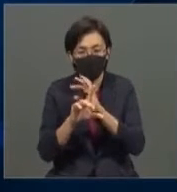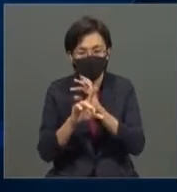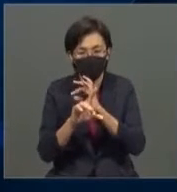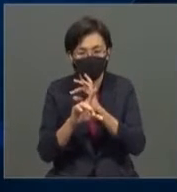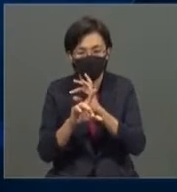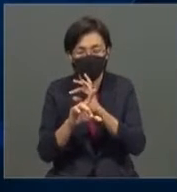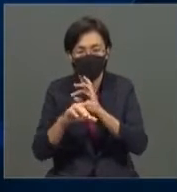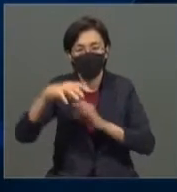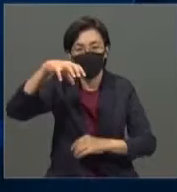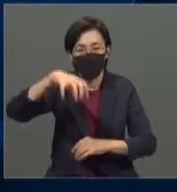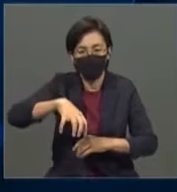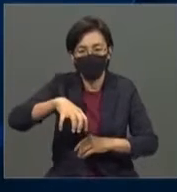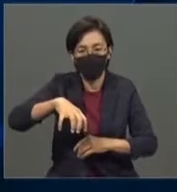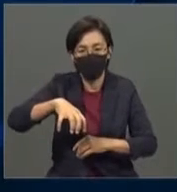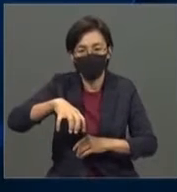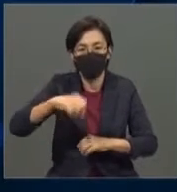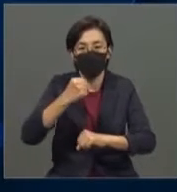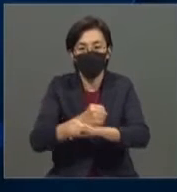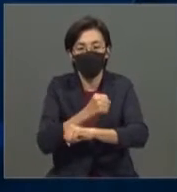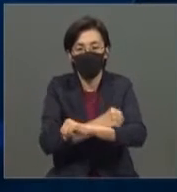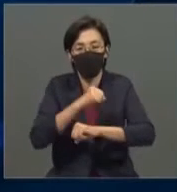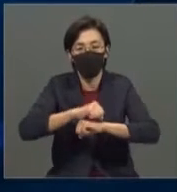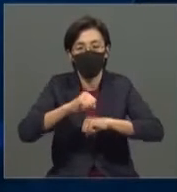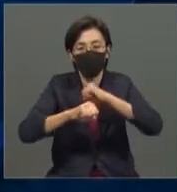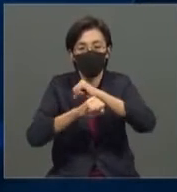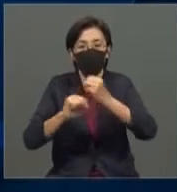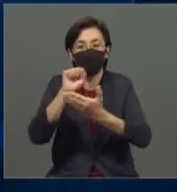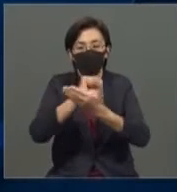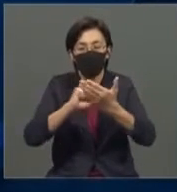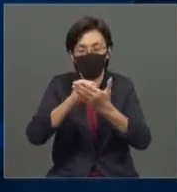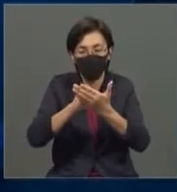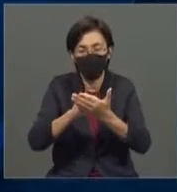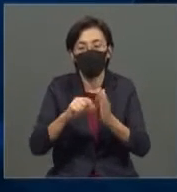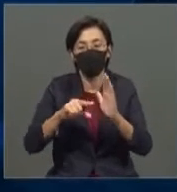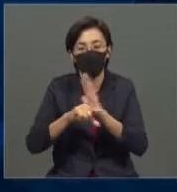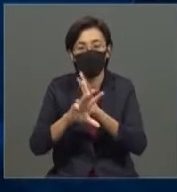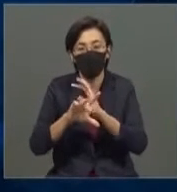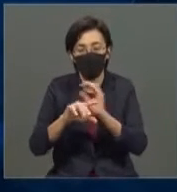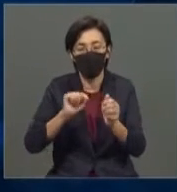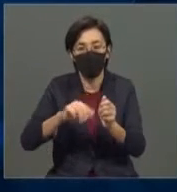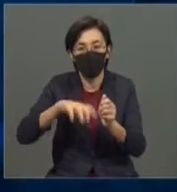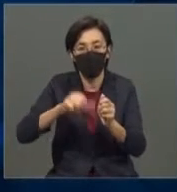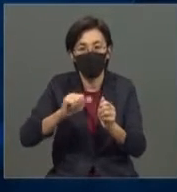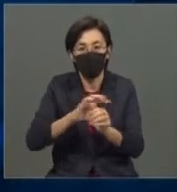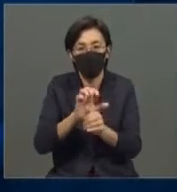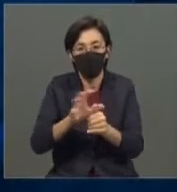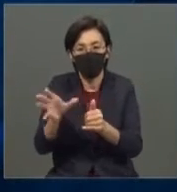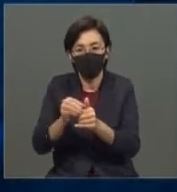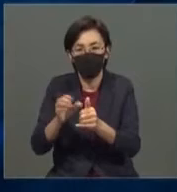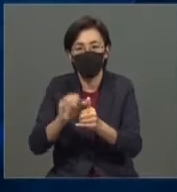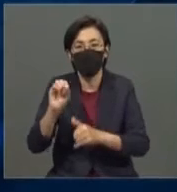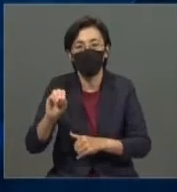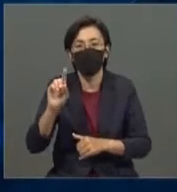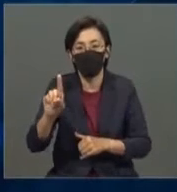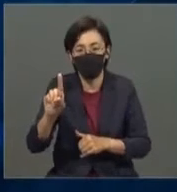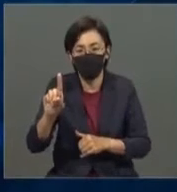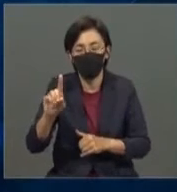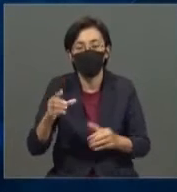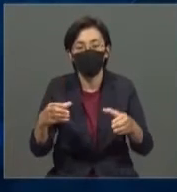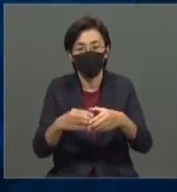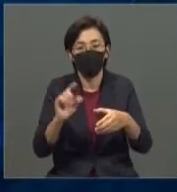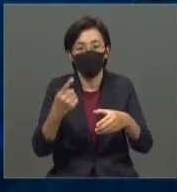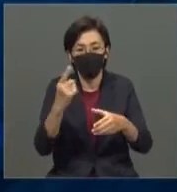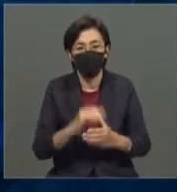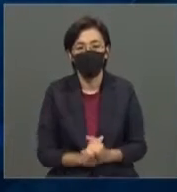เป็นแคมป์ก่อสร้างที่เมืองระยองอันนี้พบขึ้นมาอีก51นะครับเป็นคลัสเตอร์ใหม่นะครับ